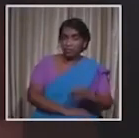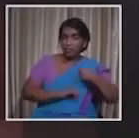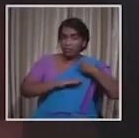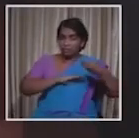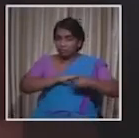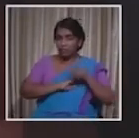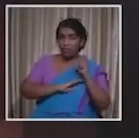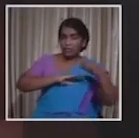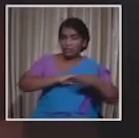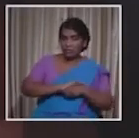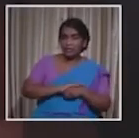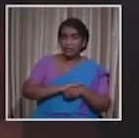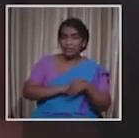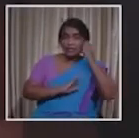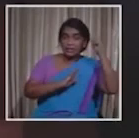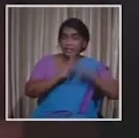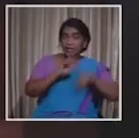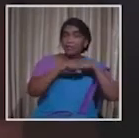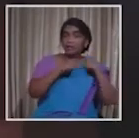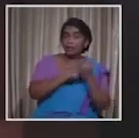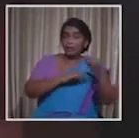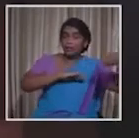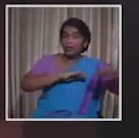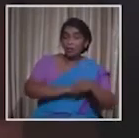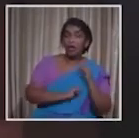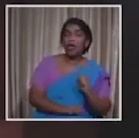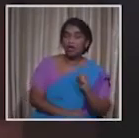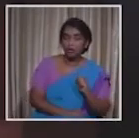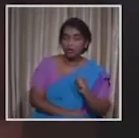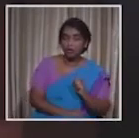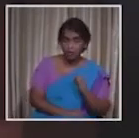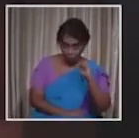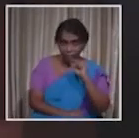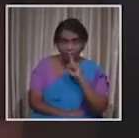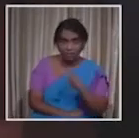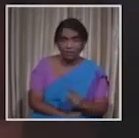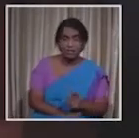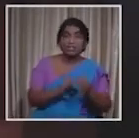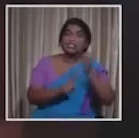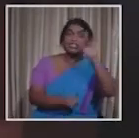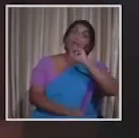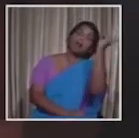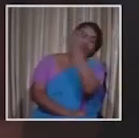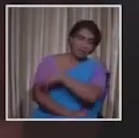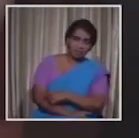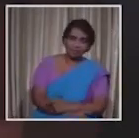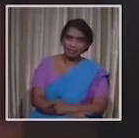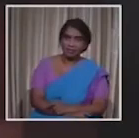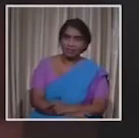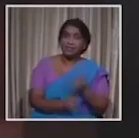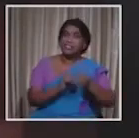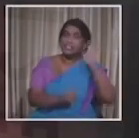ගන්න ටයිසෙයි කම්පැනියෙන් පගාවක් තේ කවුද කවුද ජනාධිපතිතුමාගෙන් මහගන්න